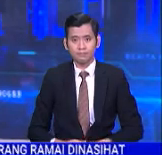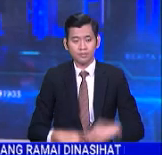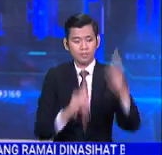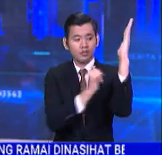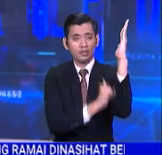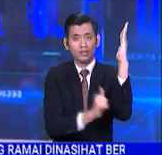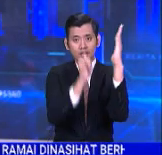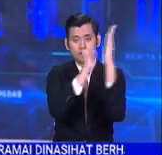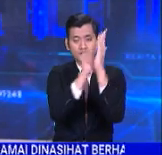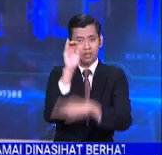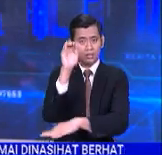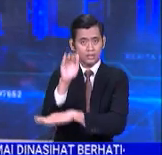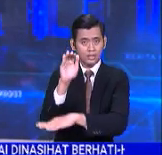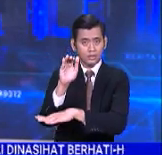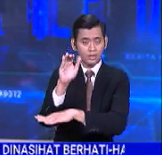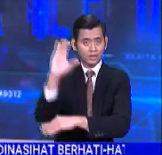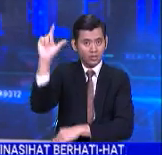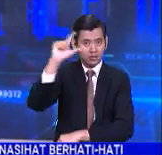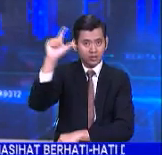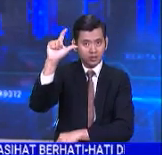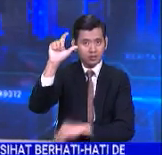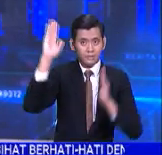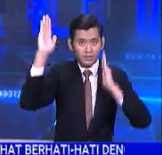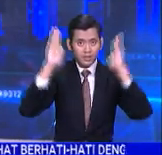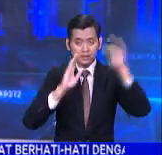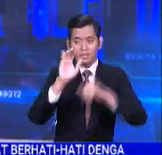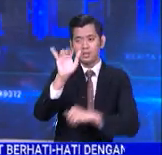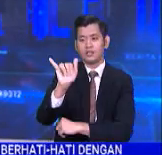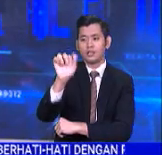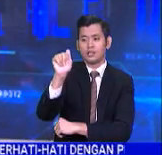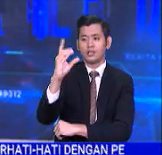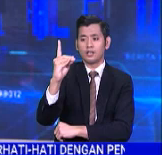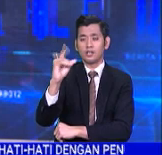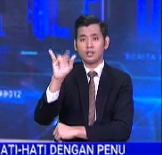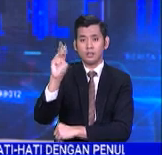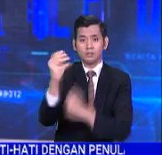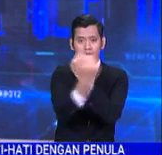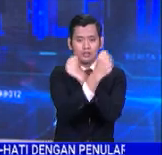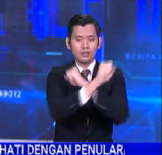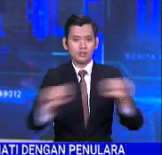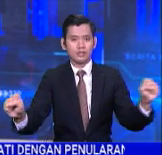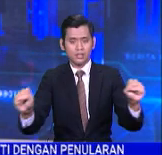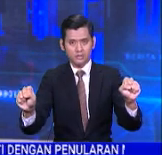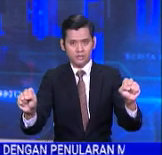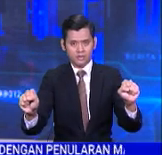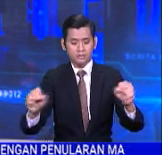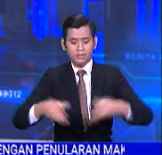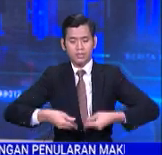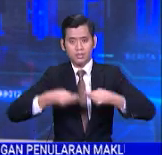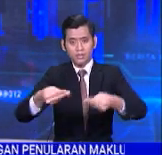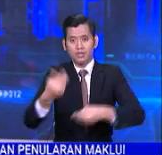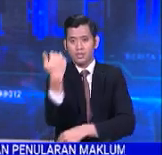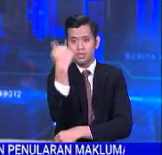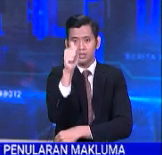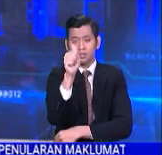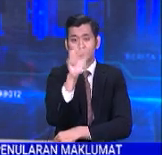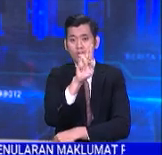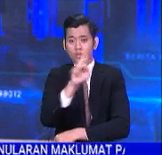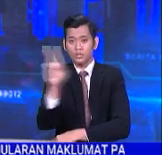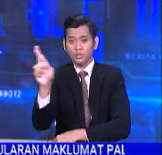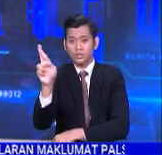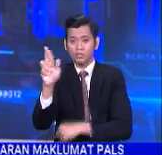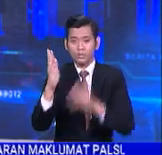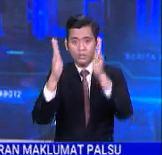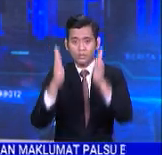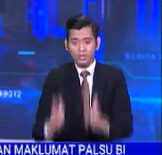Yayasan Dakwah Islamiah Malaysia YADIM sedia menggerakkan lebih 10,000 sukarelawannya untuk membantu melancarkan